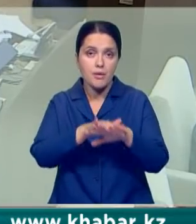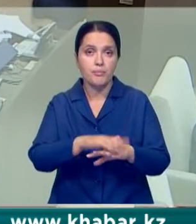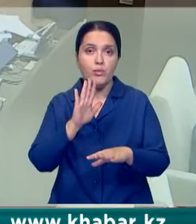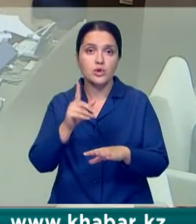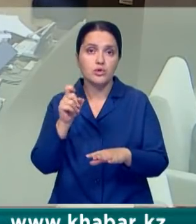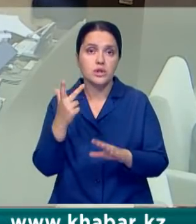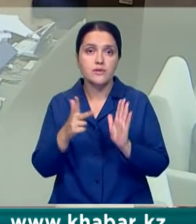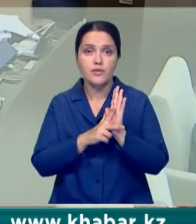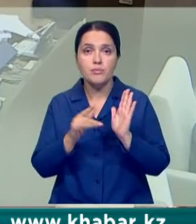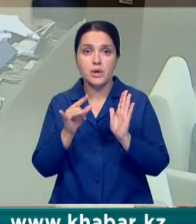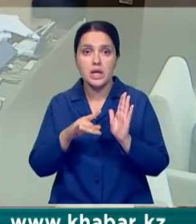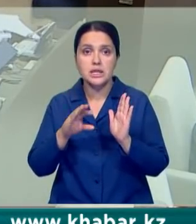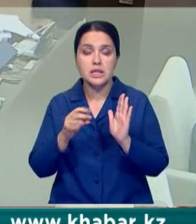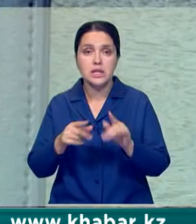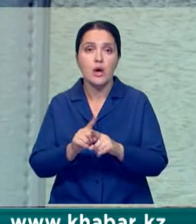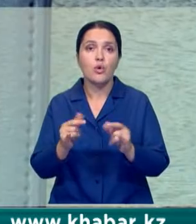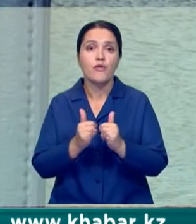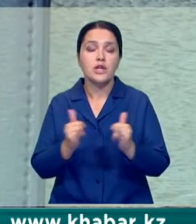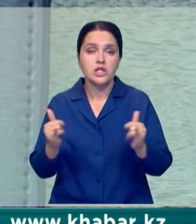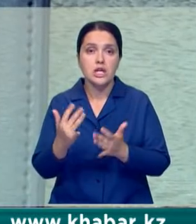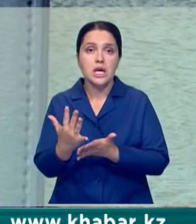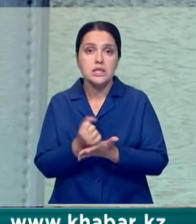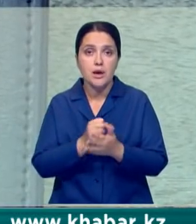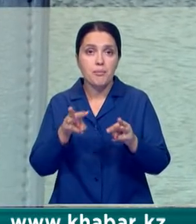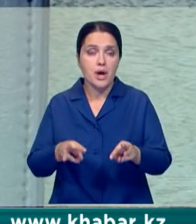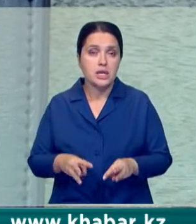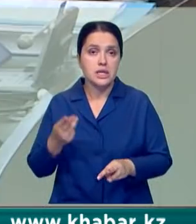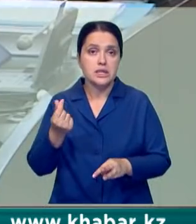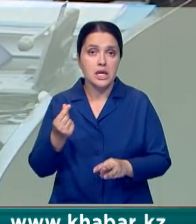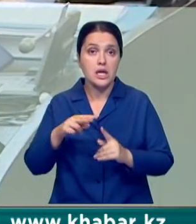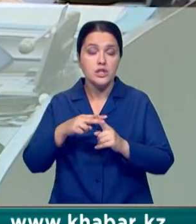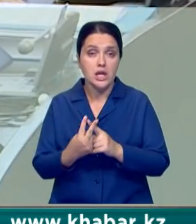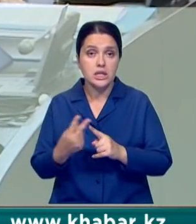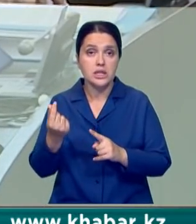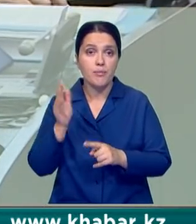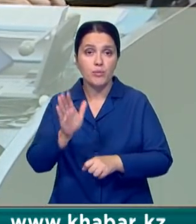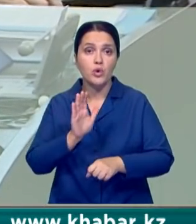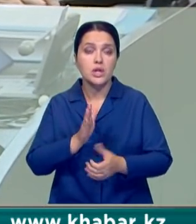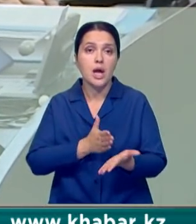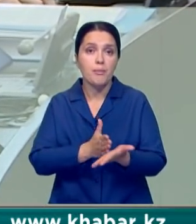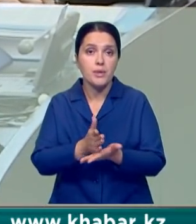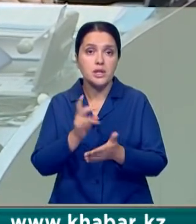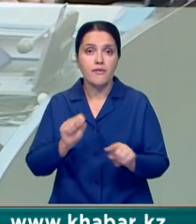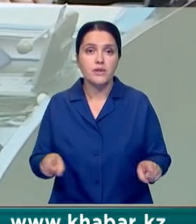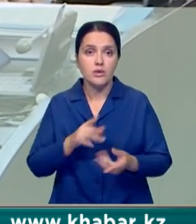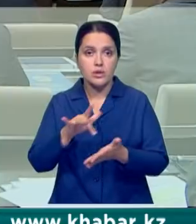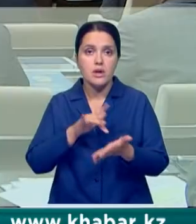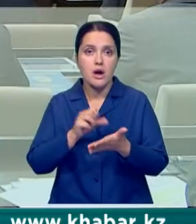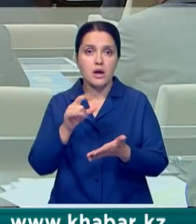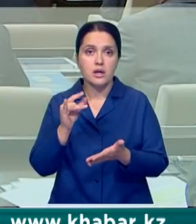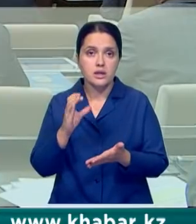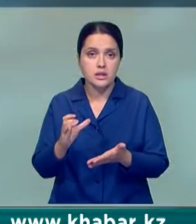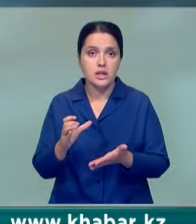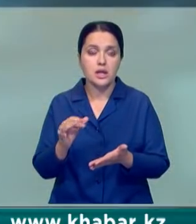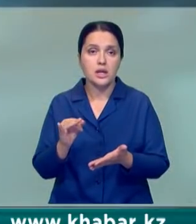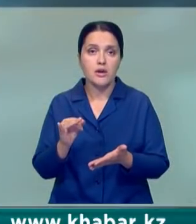138 миллиардов тенге также увеличит резерв правительства часть этих средств будет направлено на восстановление города app